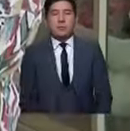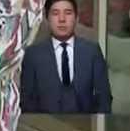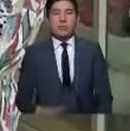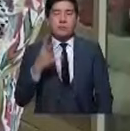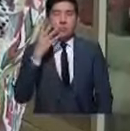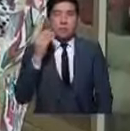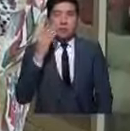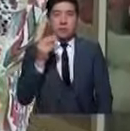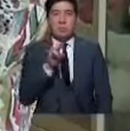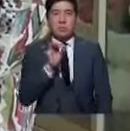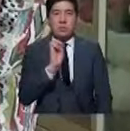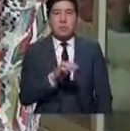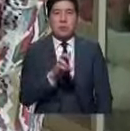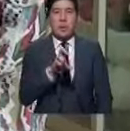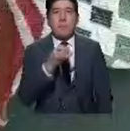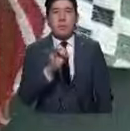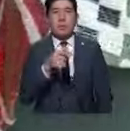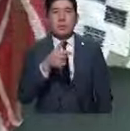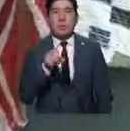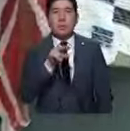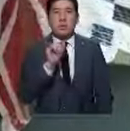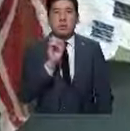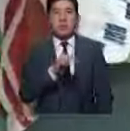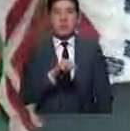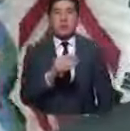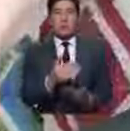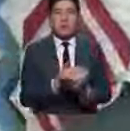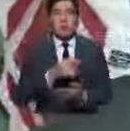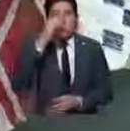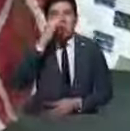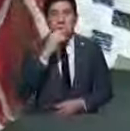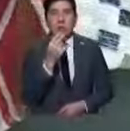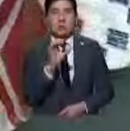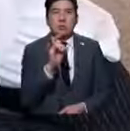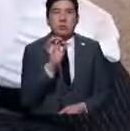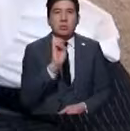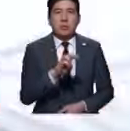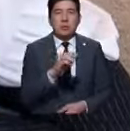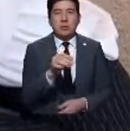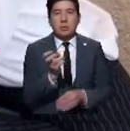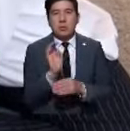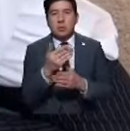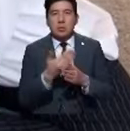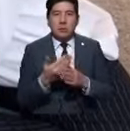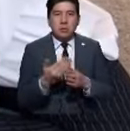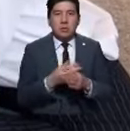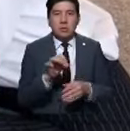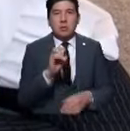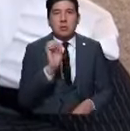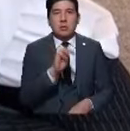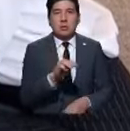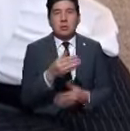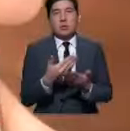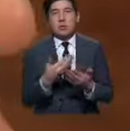Алматинский предприниматель Багдаулет Бекжанов популяризирует казахстанскую культуру в соцсетях. С этим ему помогает искусственный интеллект.